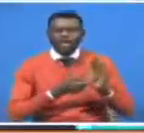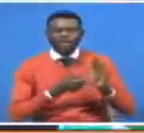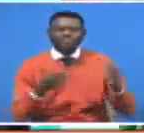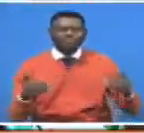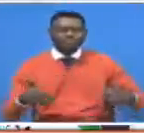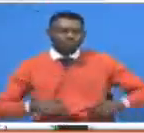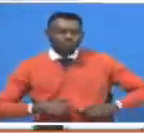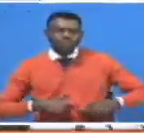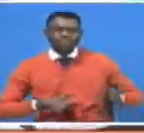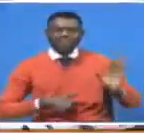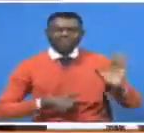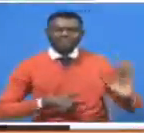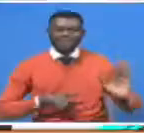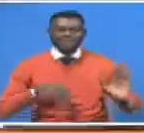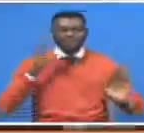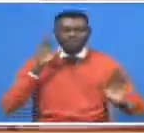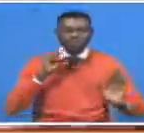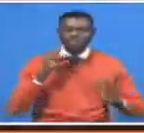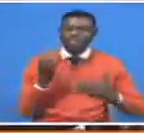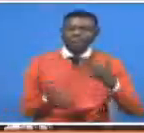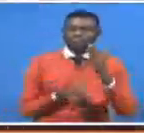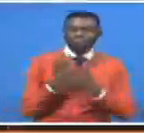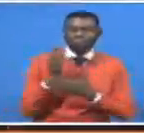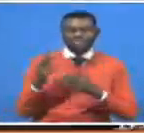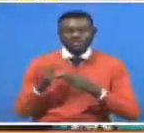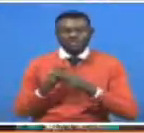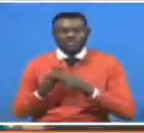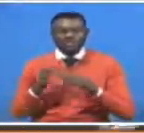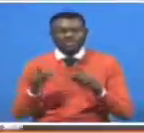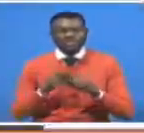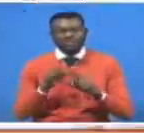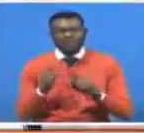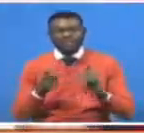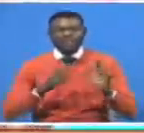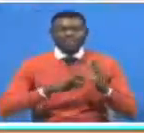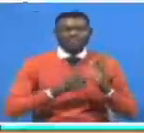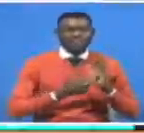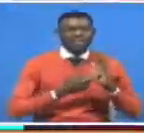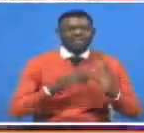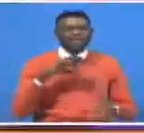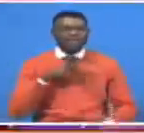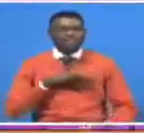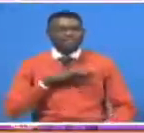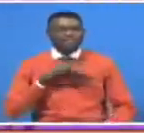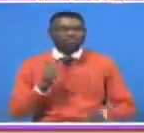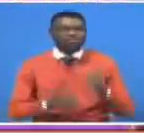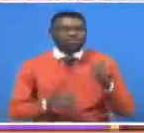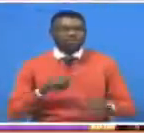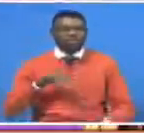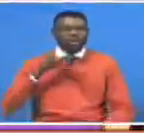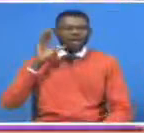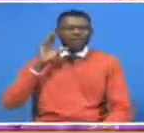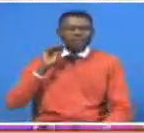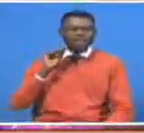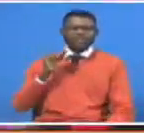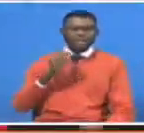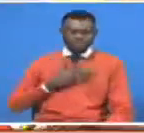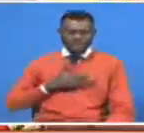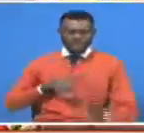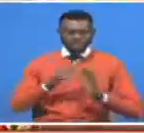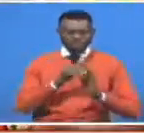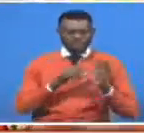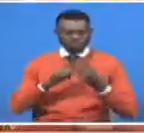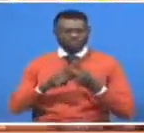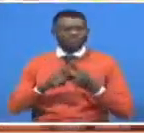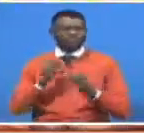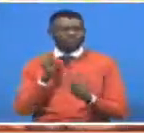vijana Mombasa ambao utazinduliwa. Miradi mingine itakayofaidi ni ile ya Mombasa yangu, ajira kwa vijana